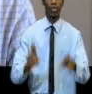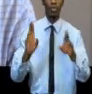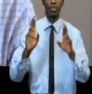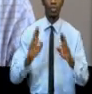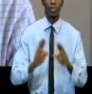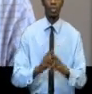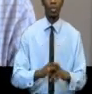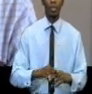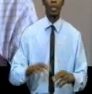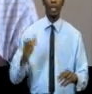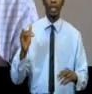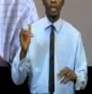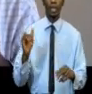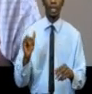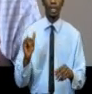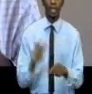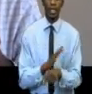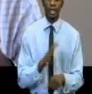conducteurs